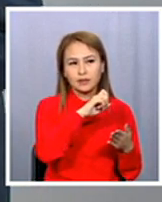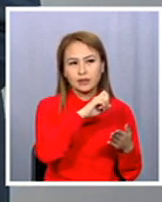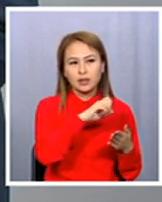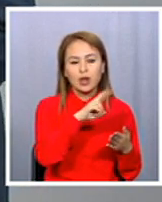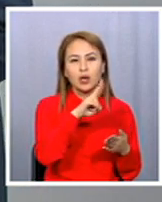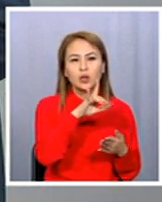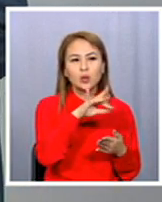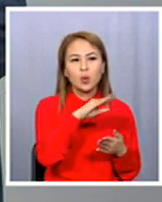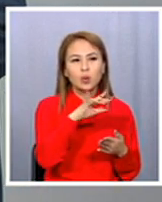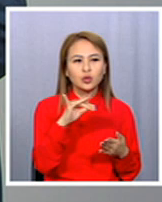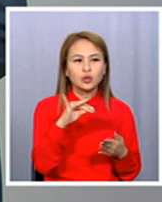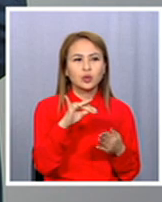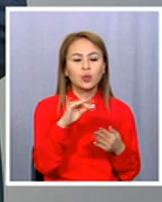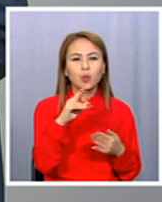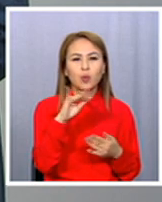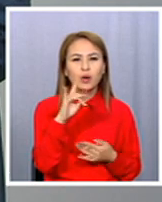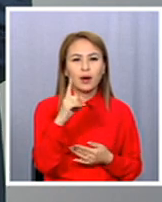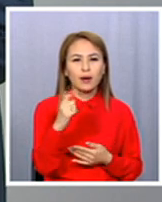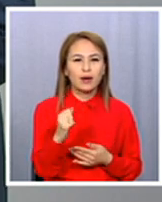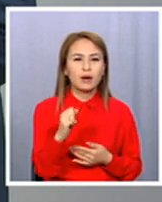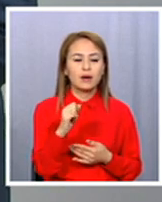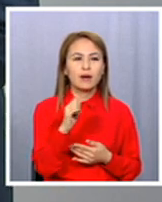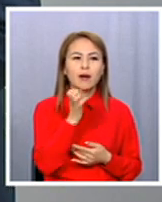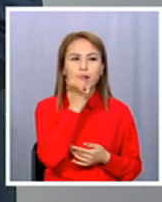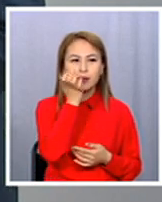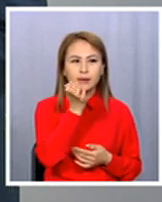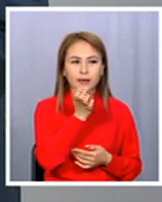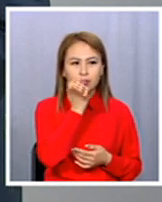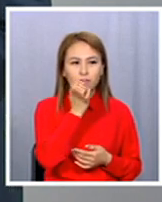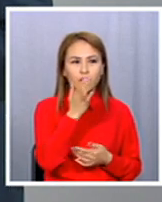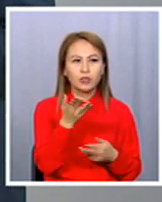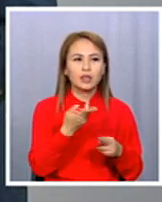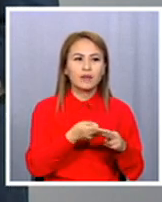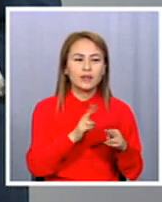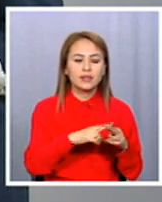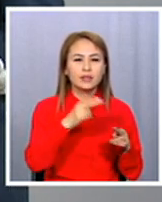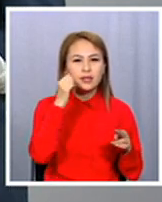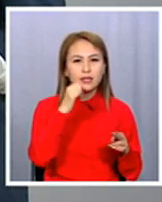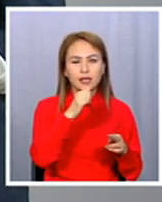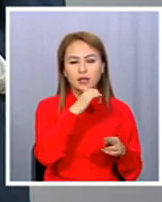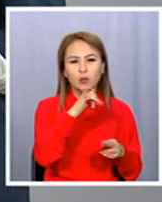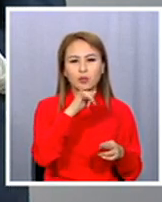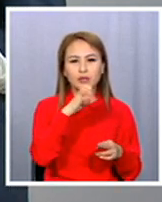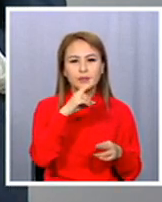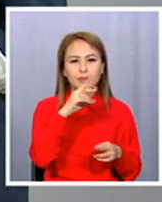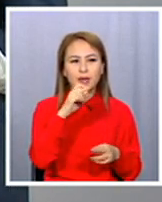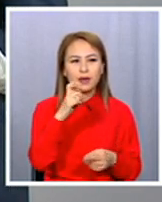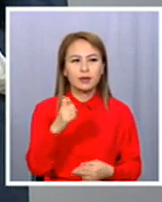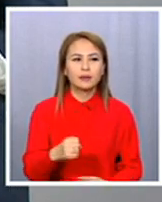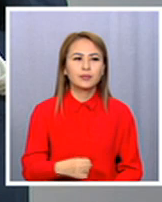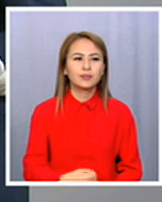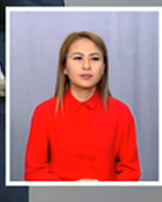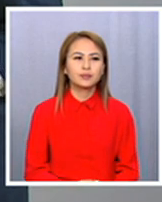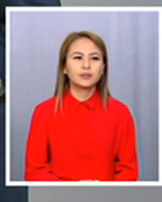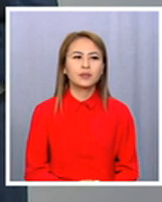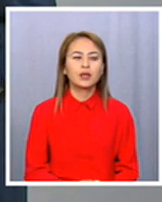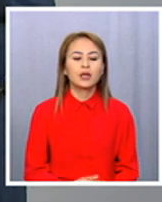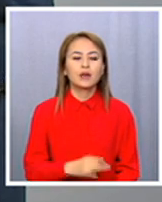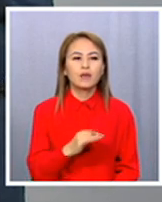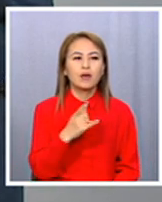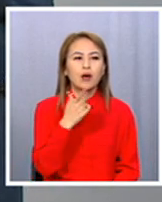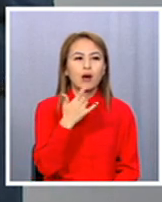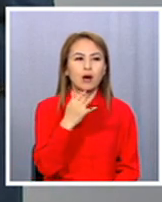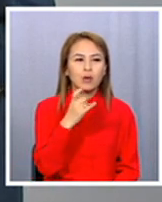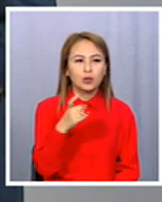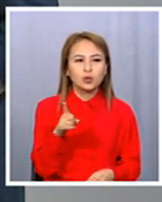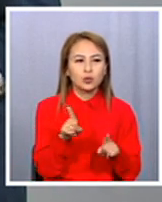кефир, дрожжи, курага, орехи – вот для вас секрет успеха. И в